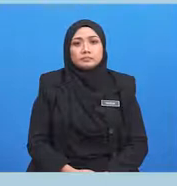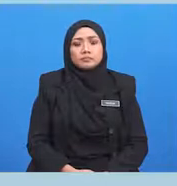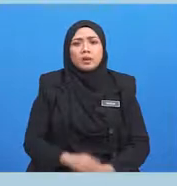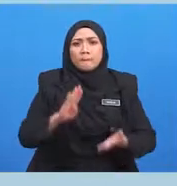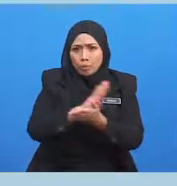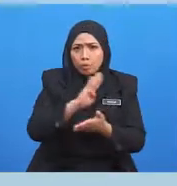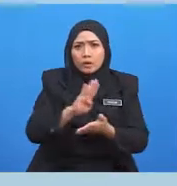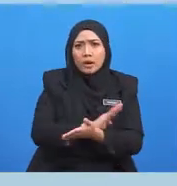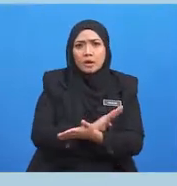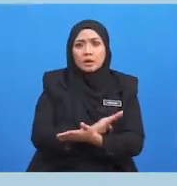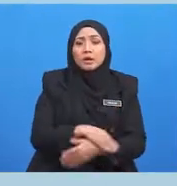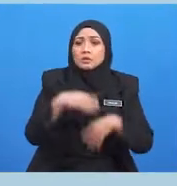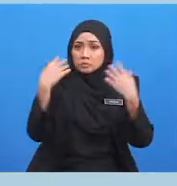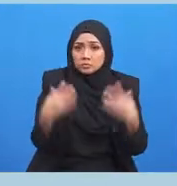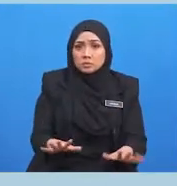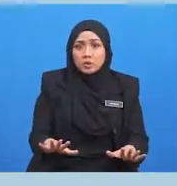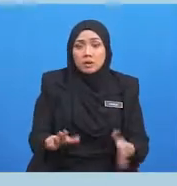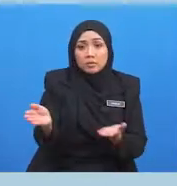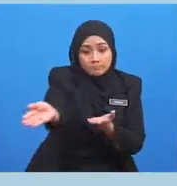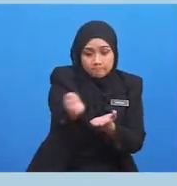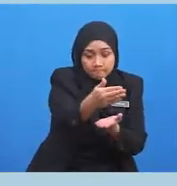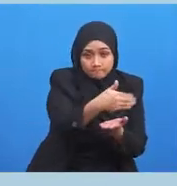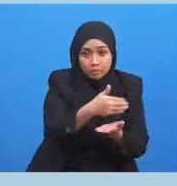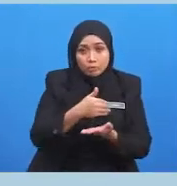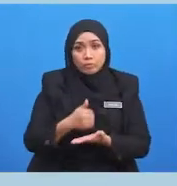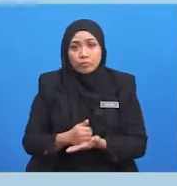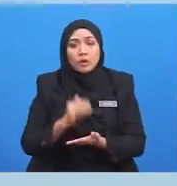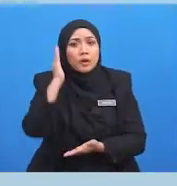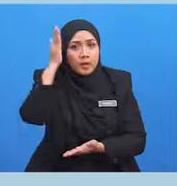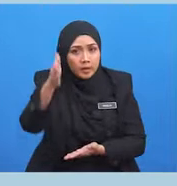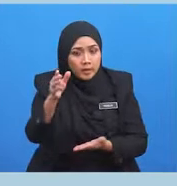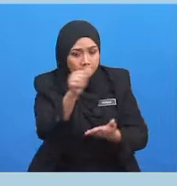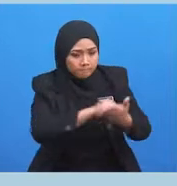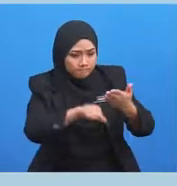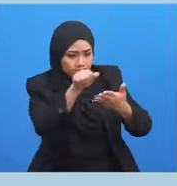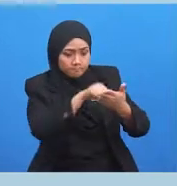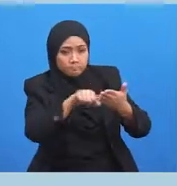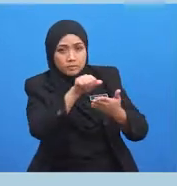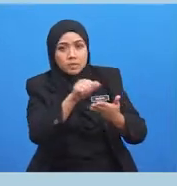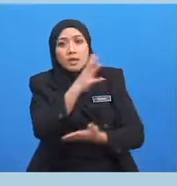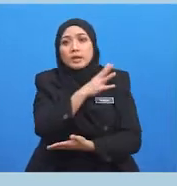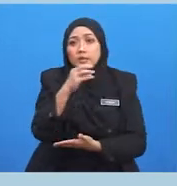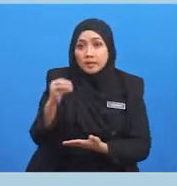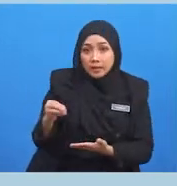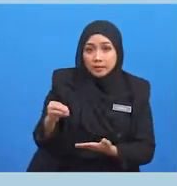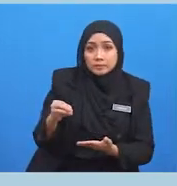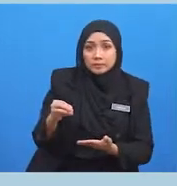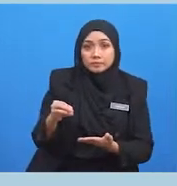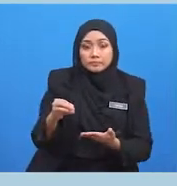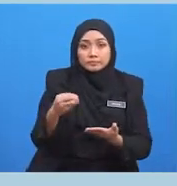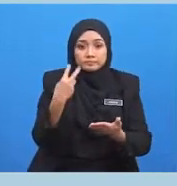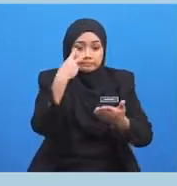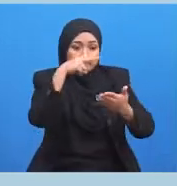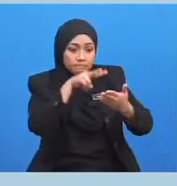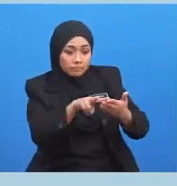Borang soal selidik yang telah dikumpul akan dianalisis dan disintesis